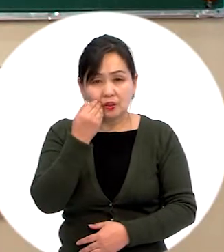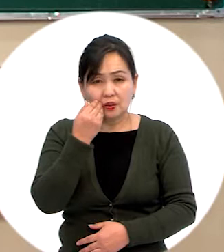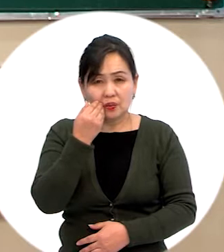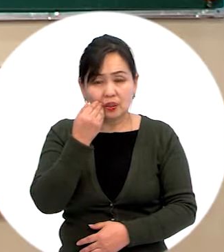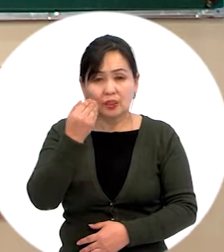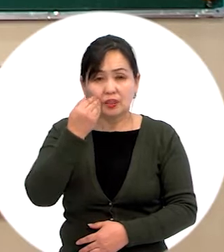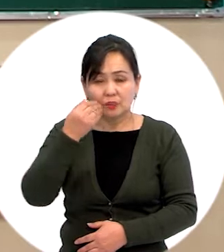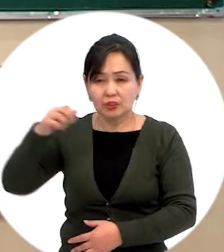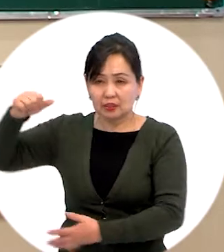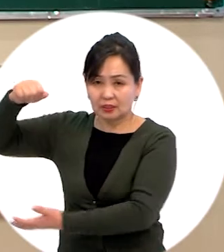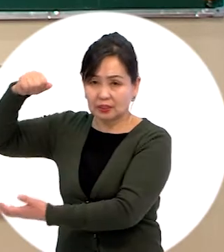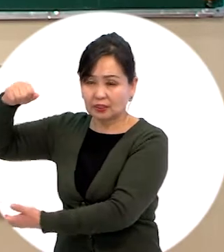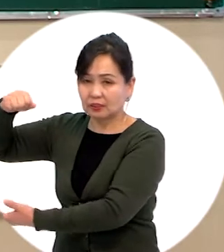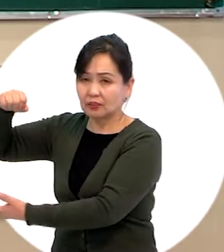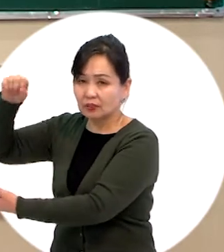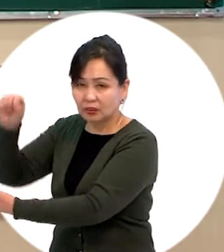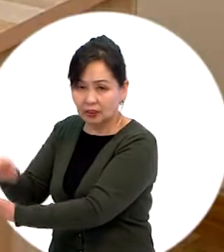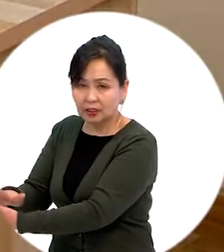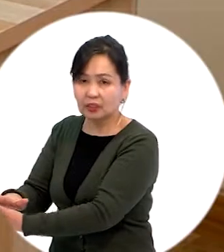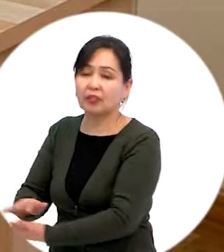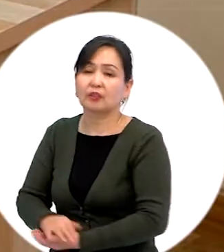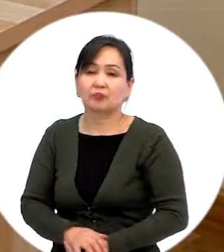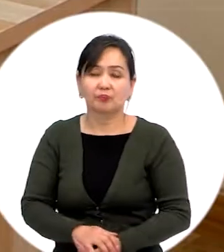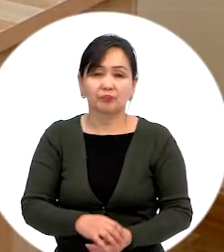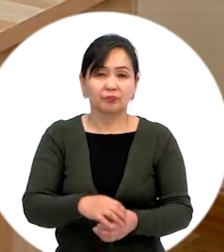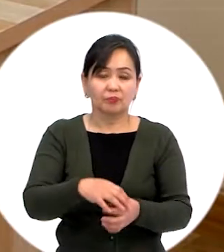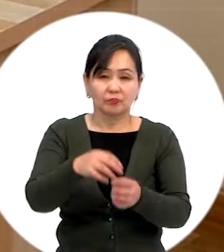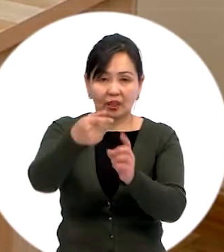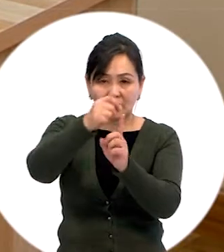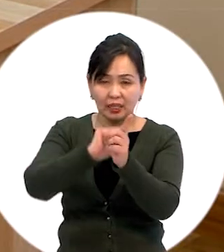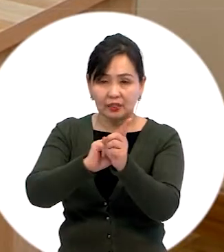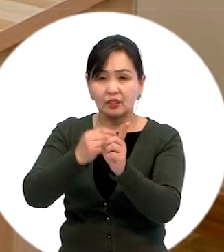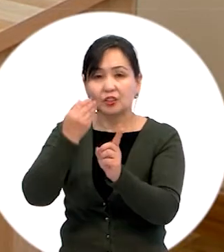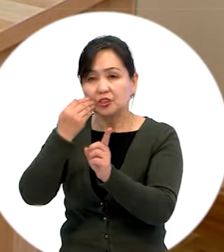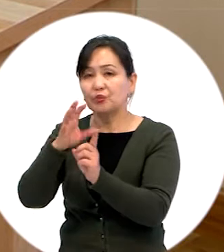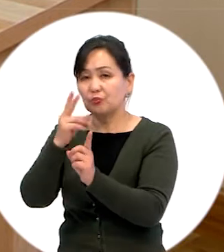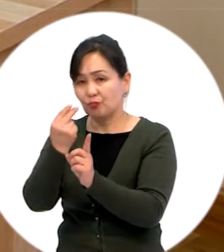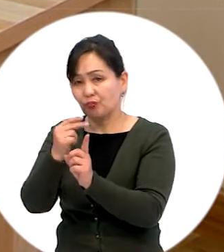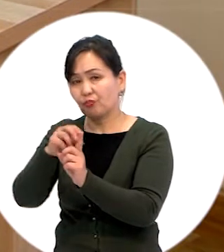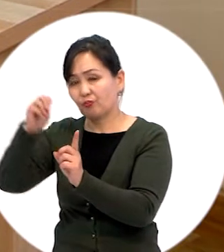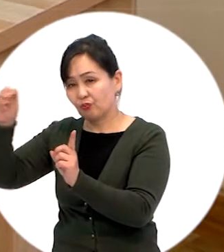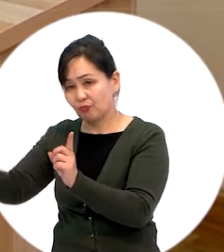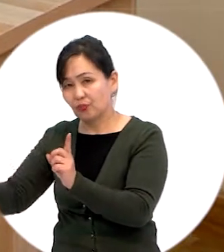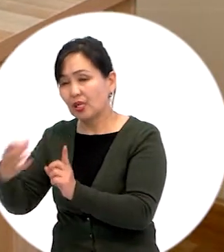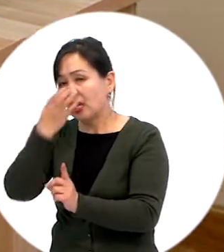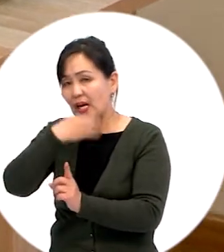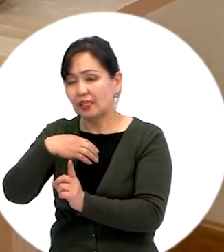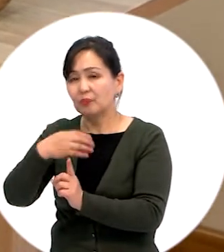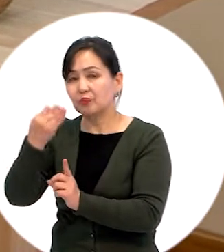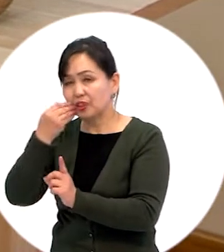Жимснүүдээ жимс гэсэн сагсанд хийцгээе. Гадил жимс байна.